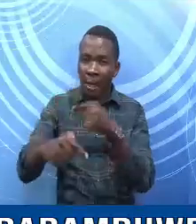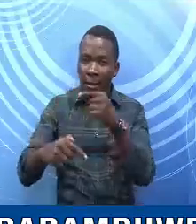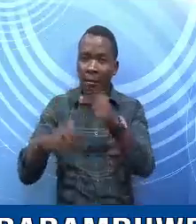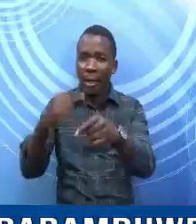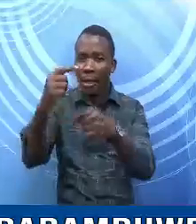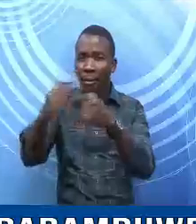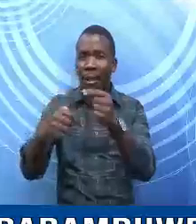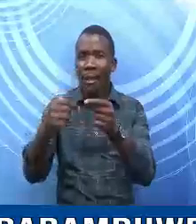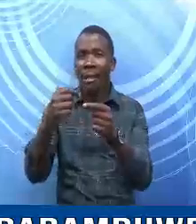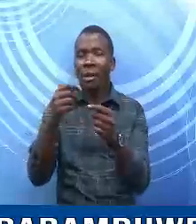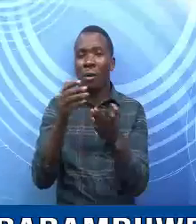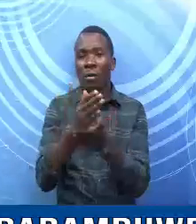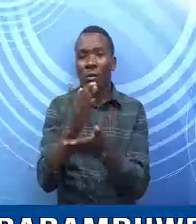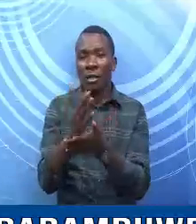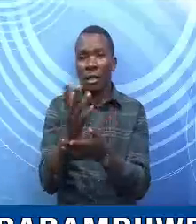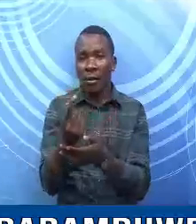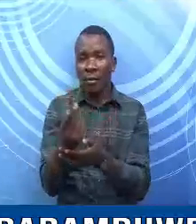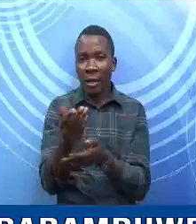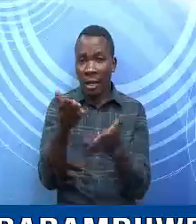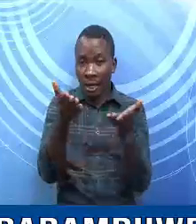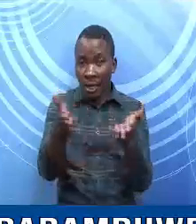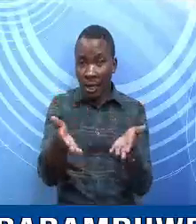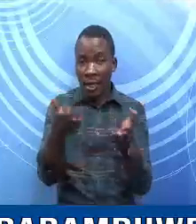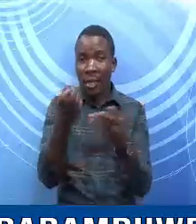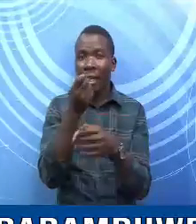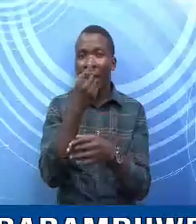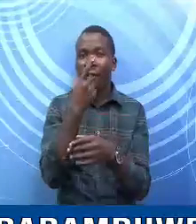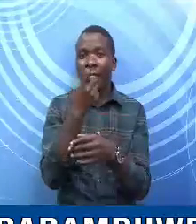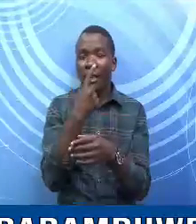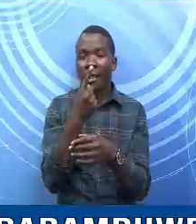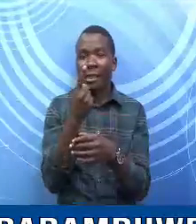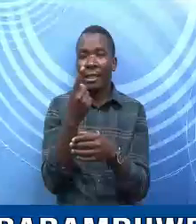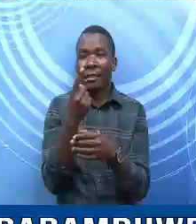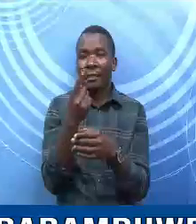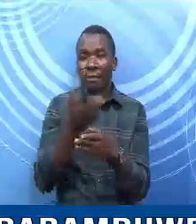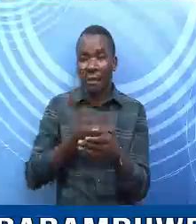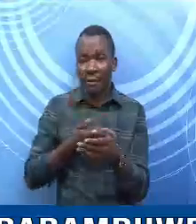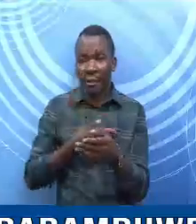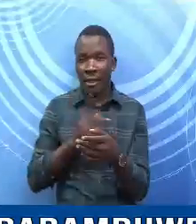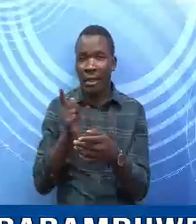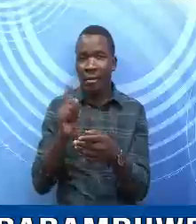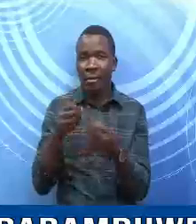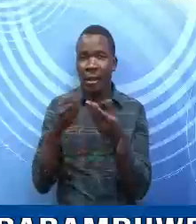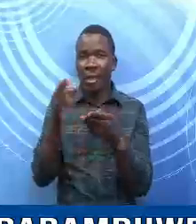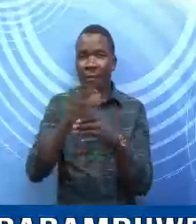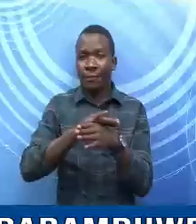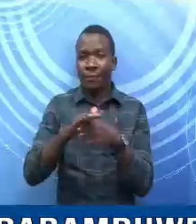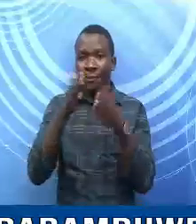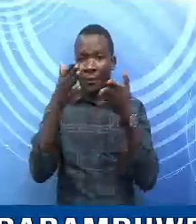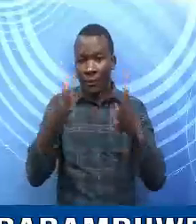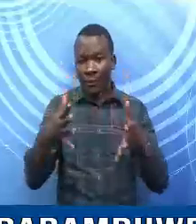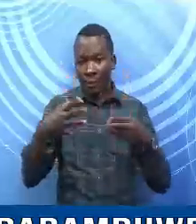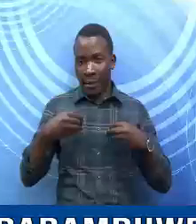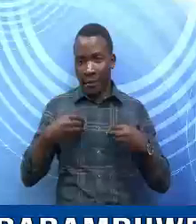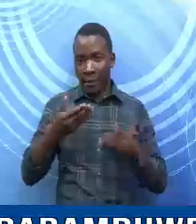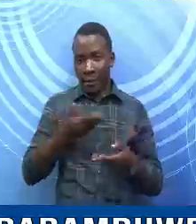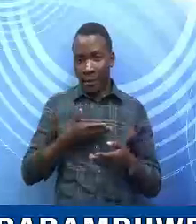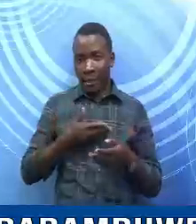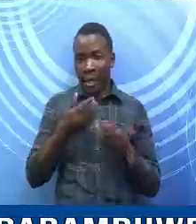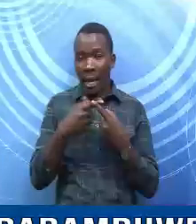barayafite no muri farumasi y'akarere hari amafaranga batayo rwiyemezamirimo, iyo bafite barayemera ko bayafite, ariko twabwira mwa twishyure